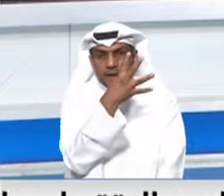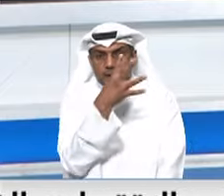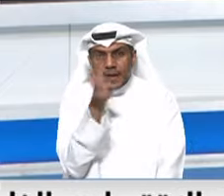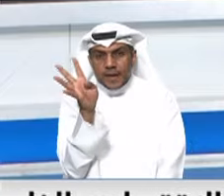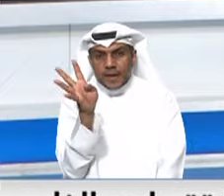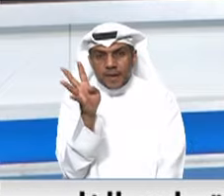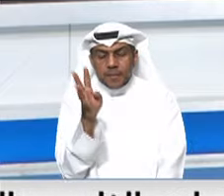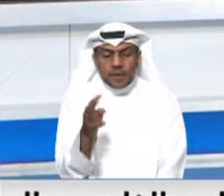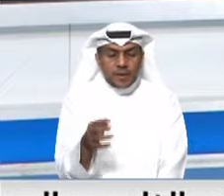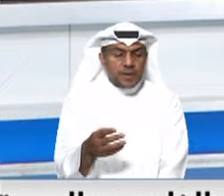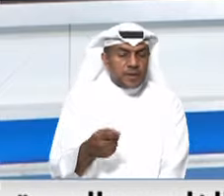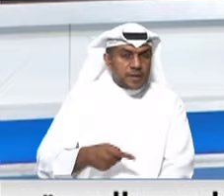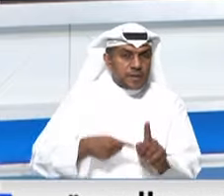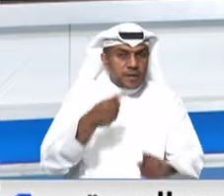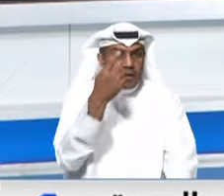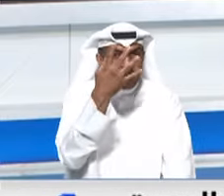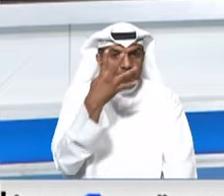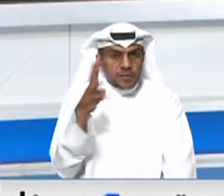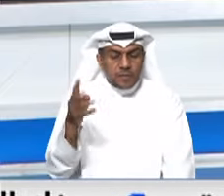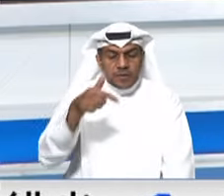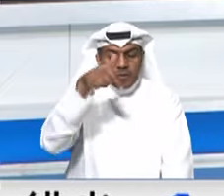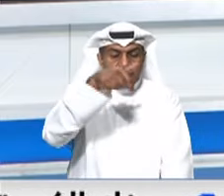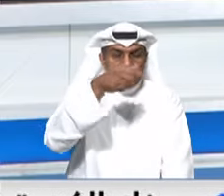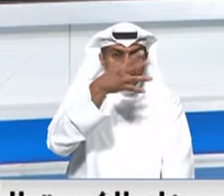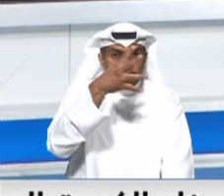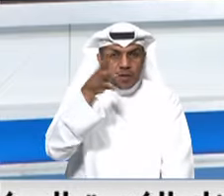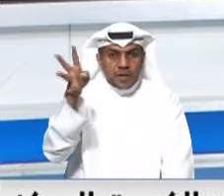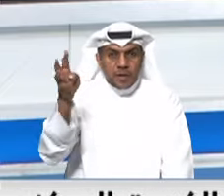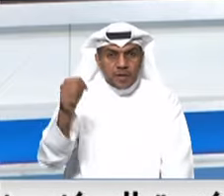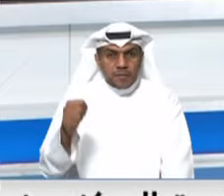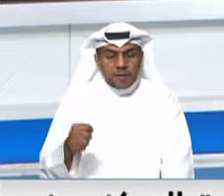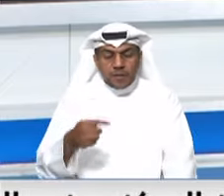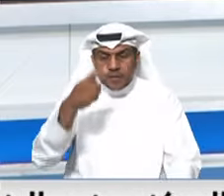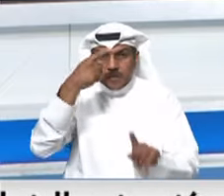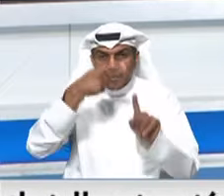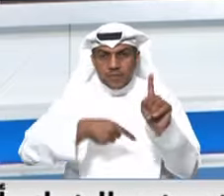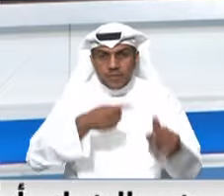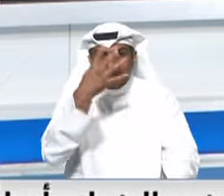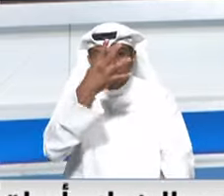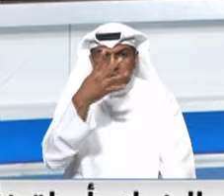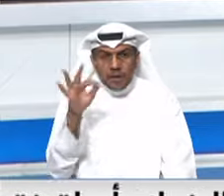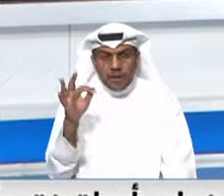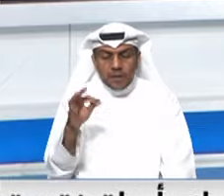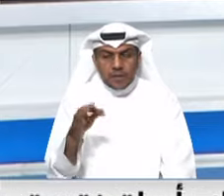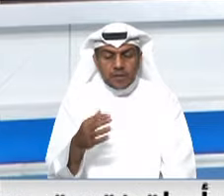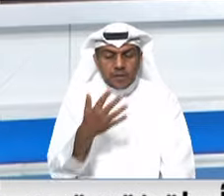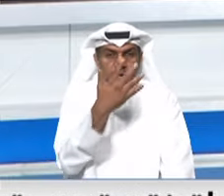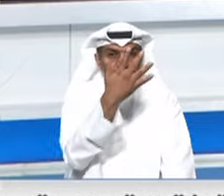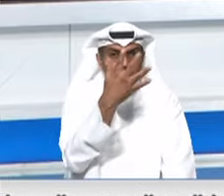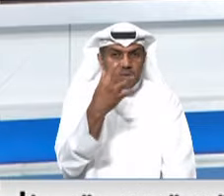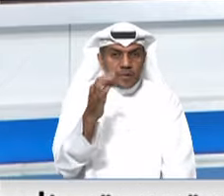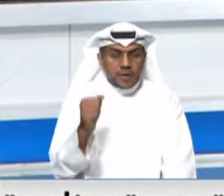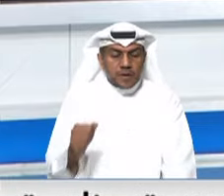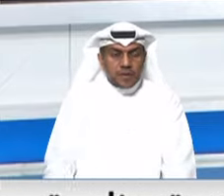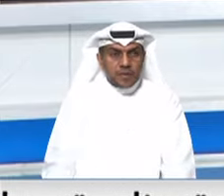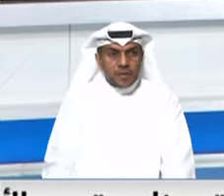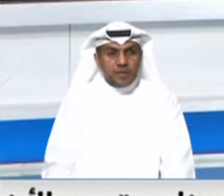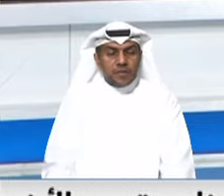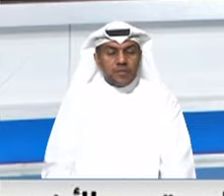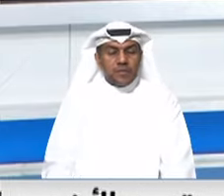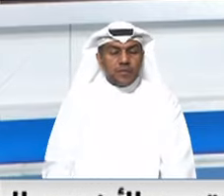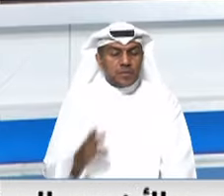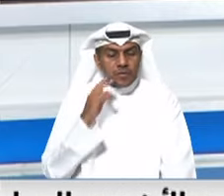الساعه والعظمى تتراوح ما بين ال 4 الى 46 درجه مئويه والصغرى ما بين ال 34 الى 35 درجه مئويه اعزائي